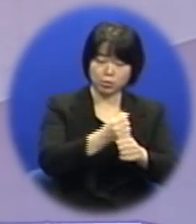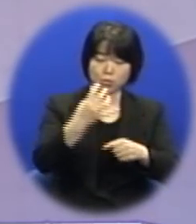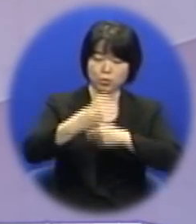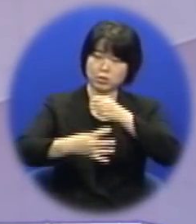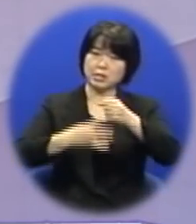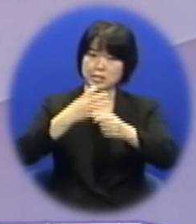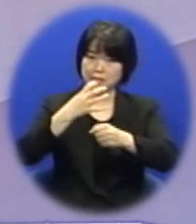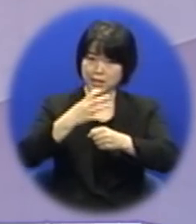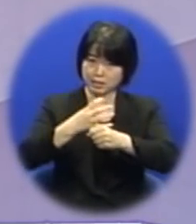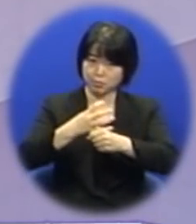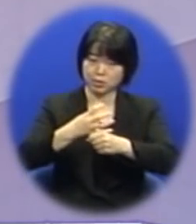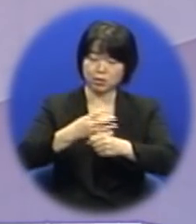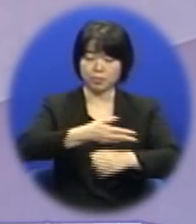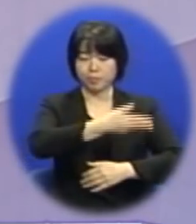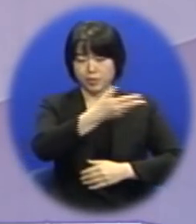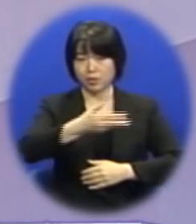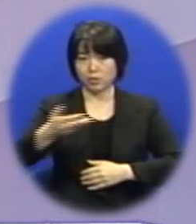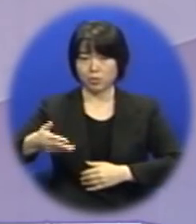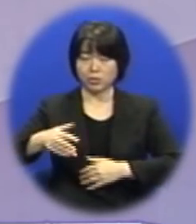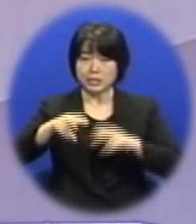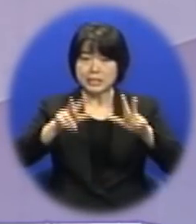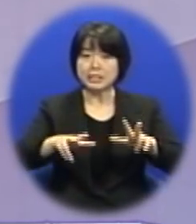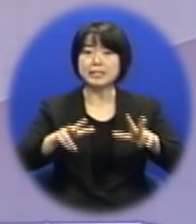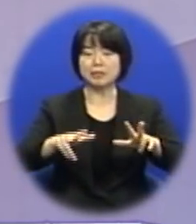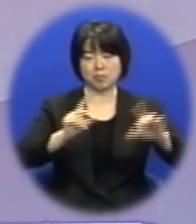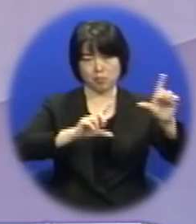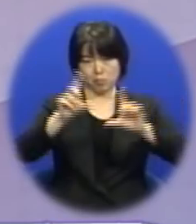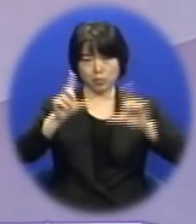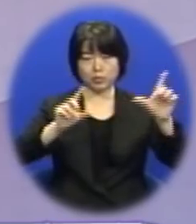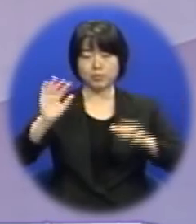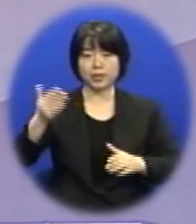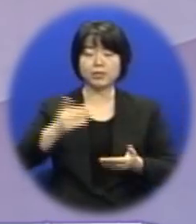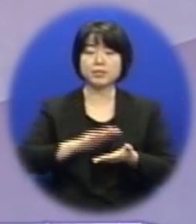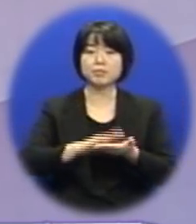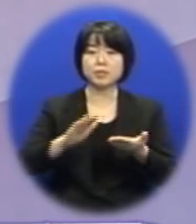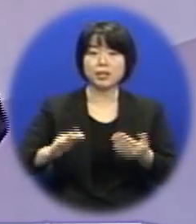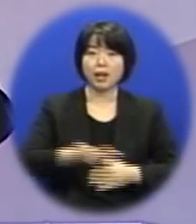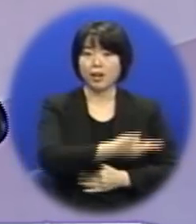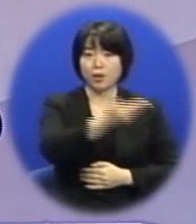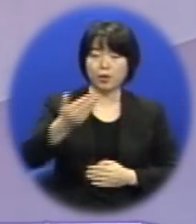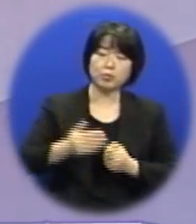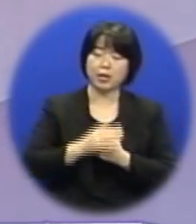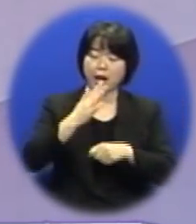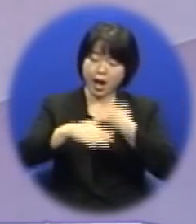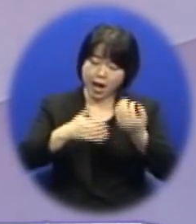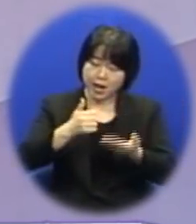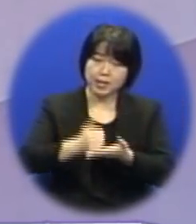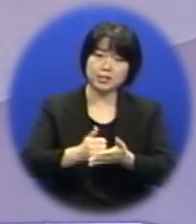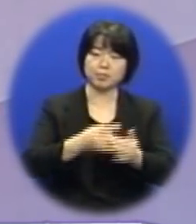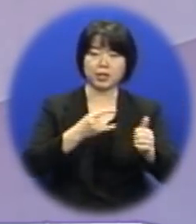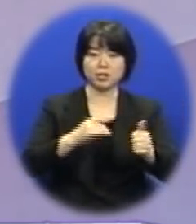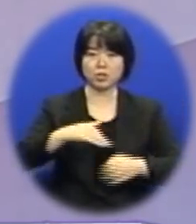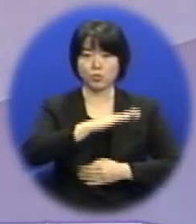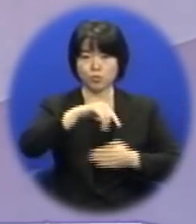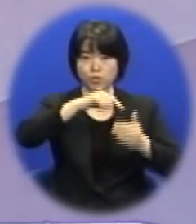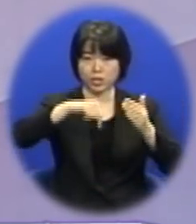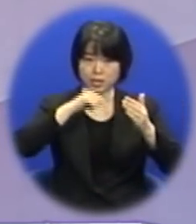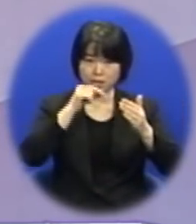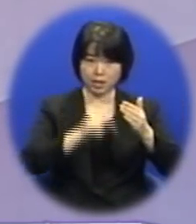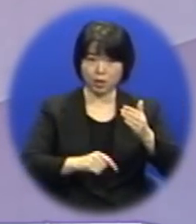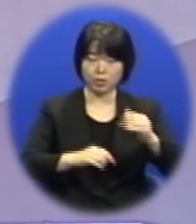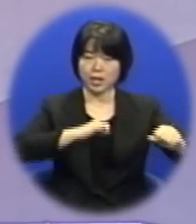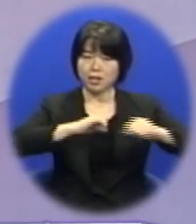40년 지나고 이렇게 된 거예요. 여러분, 하나님께서 우리 가운데